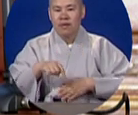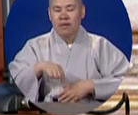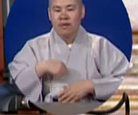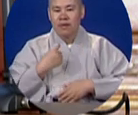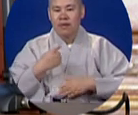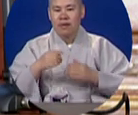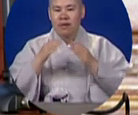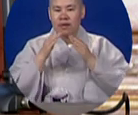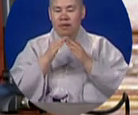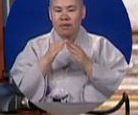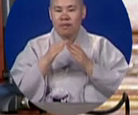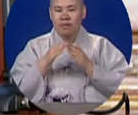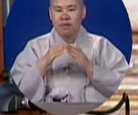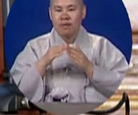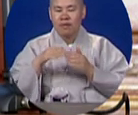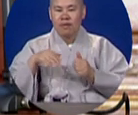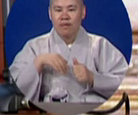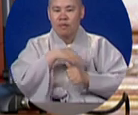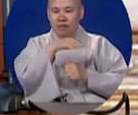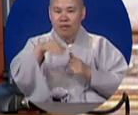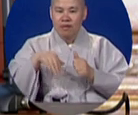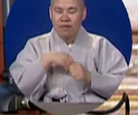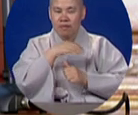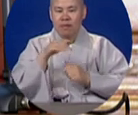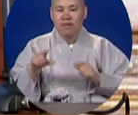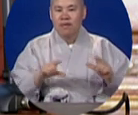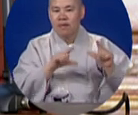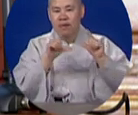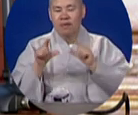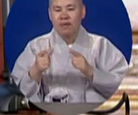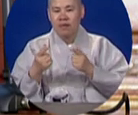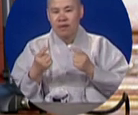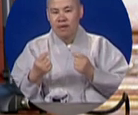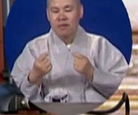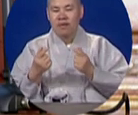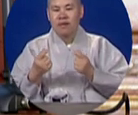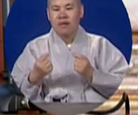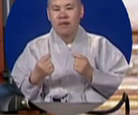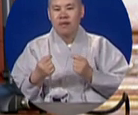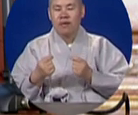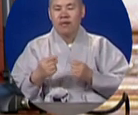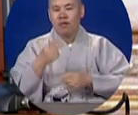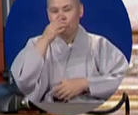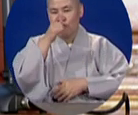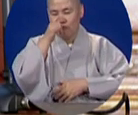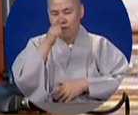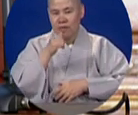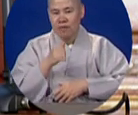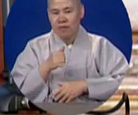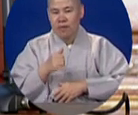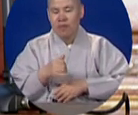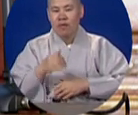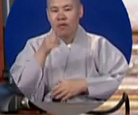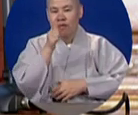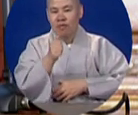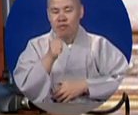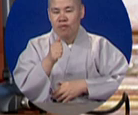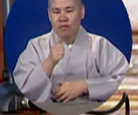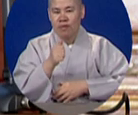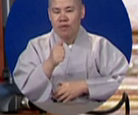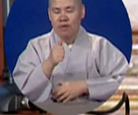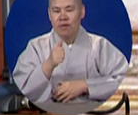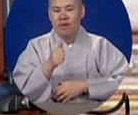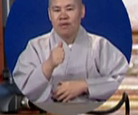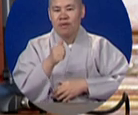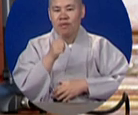집에서 나그네 생활하는 거예요 그게 중생입니다 주인이 머슴사리하는